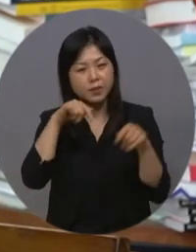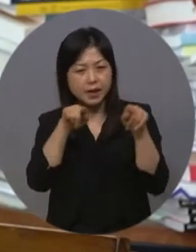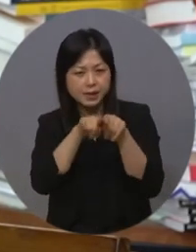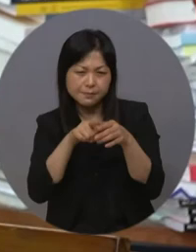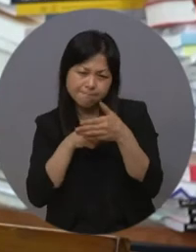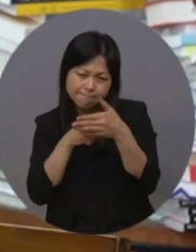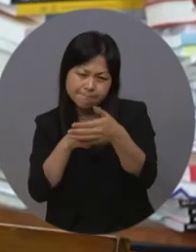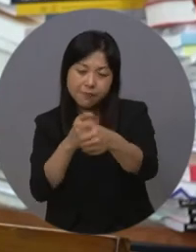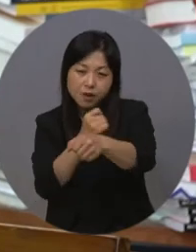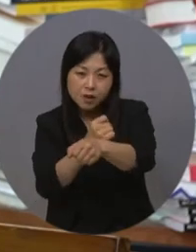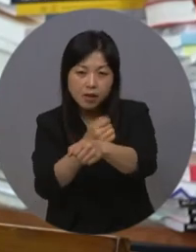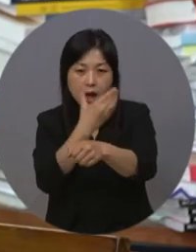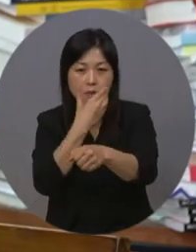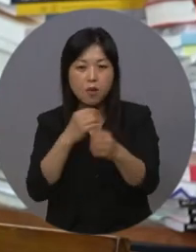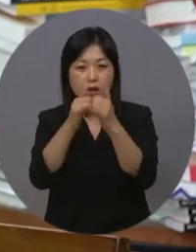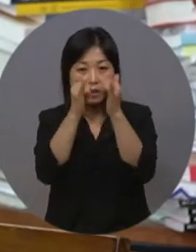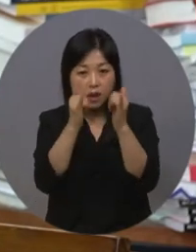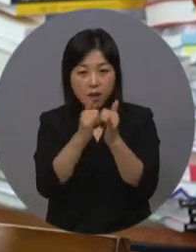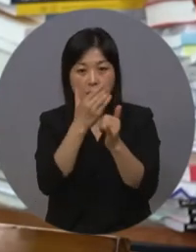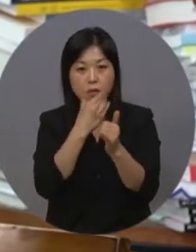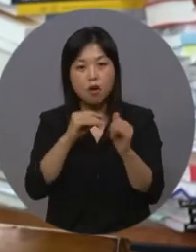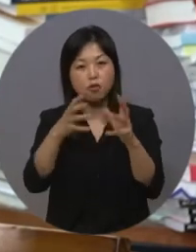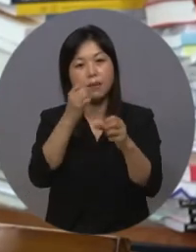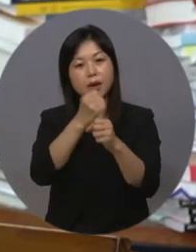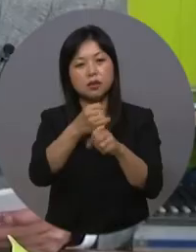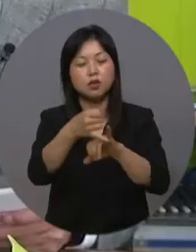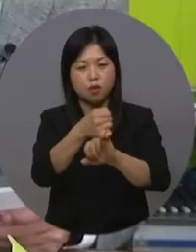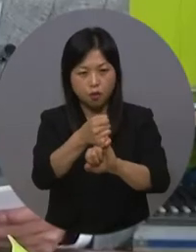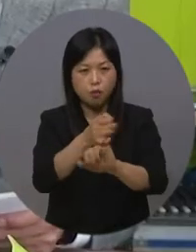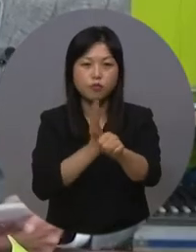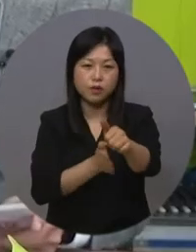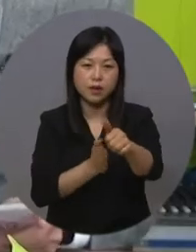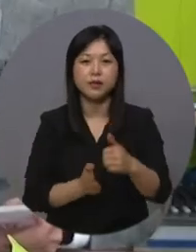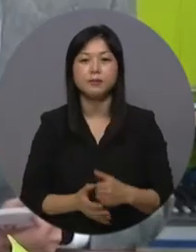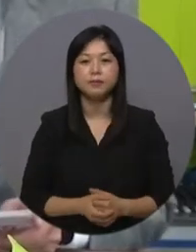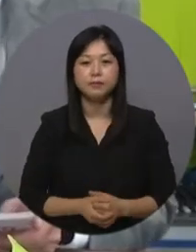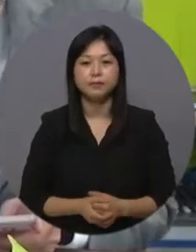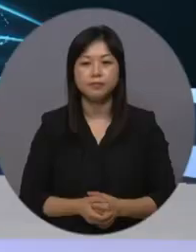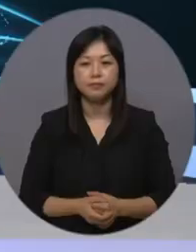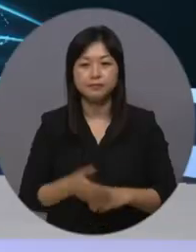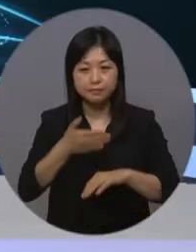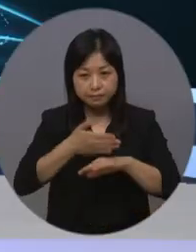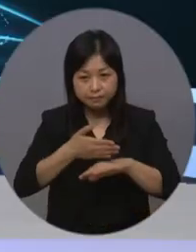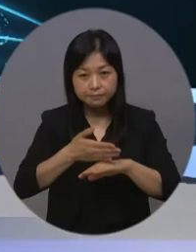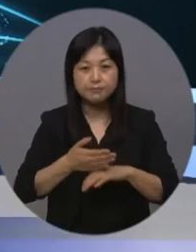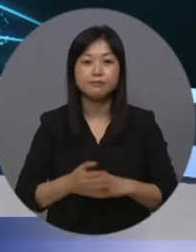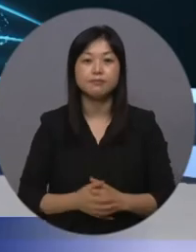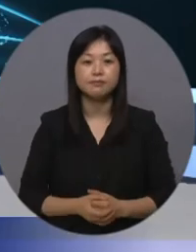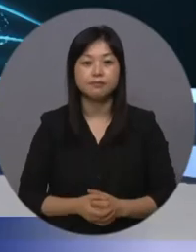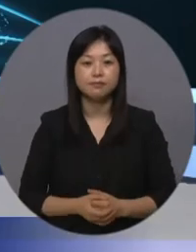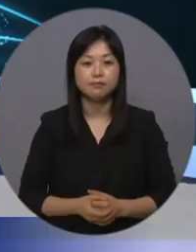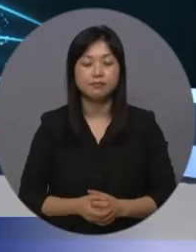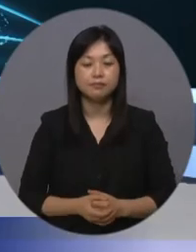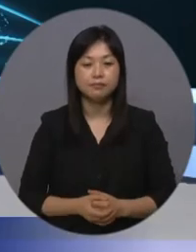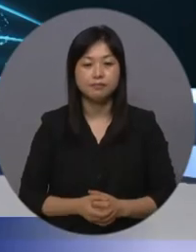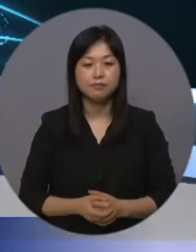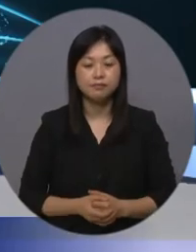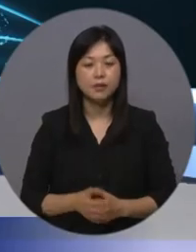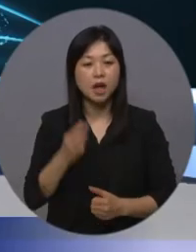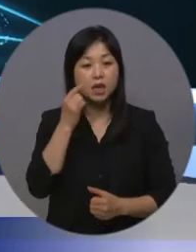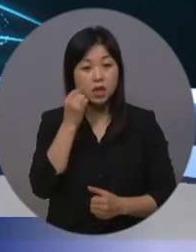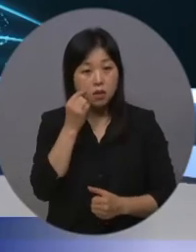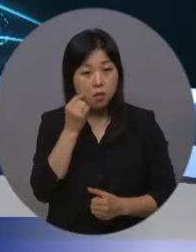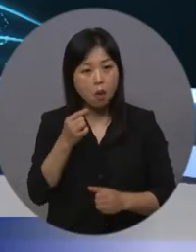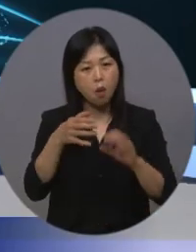행복한 사회, 행복한 국가 꼭 만들었으면 좋겠습니다. 고맙습니다. 예, 감사합니다. 도쿄올림픽이 막을